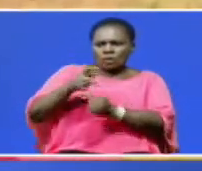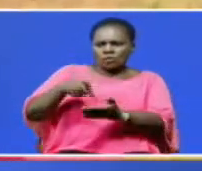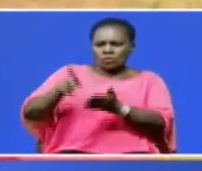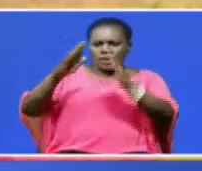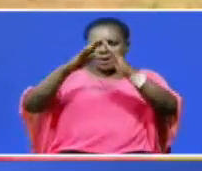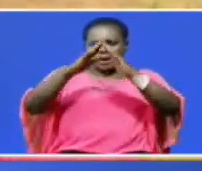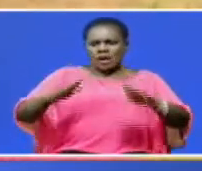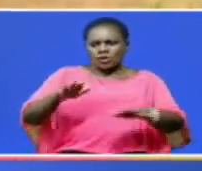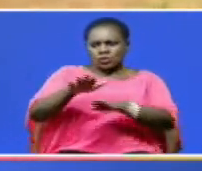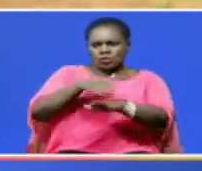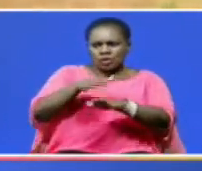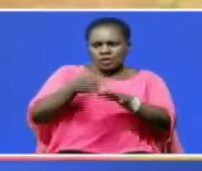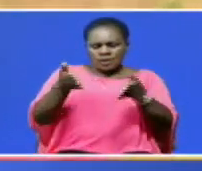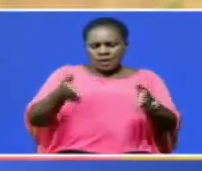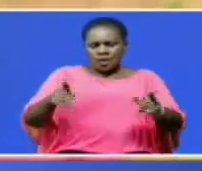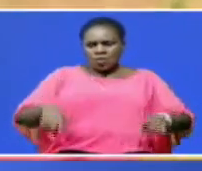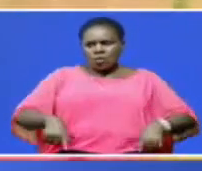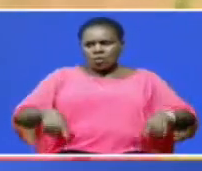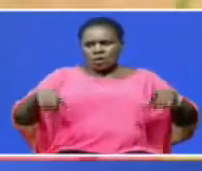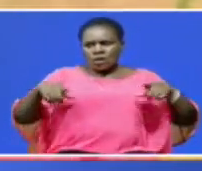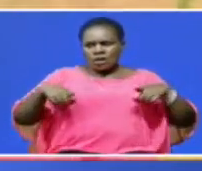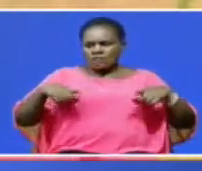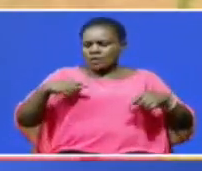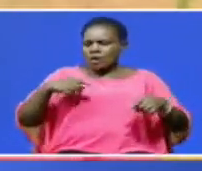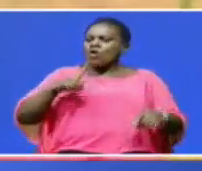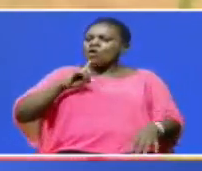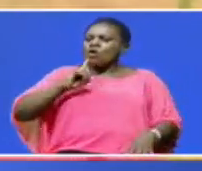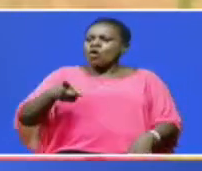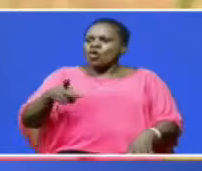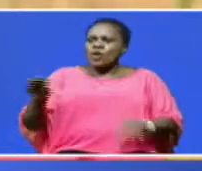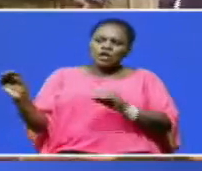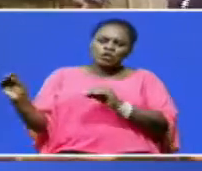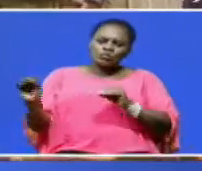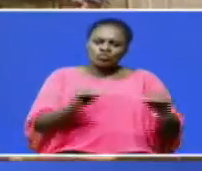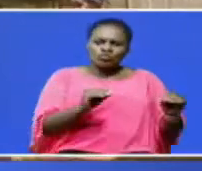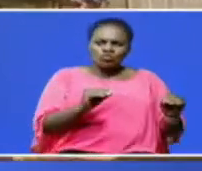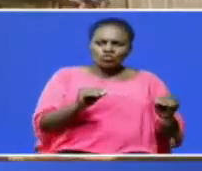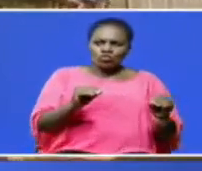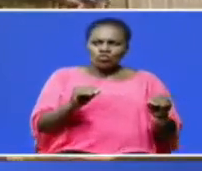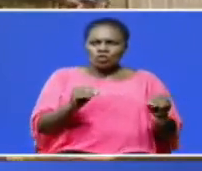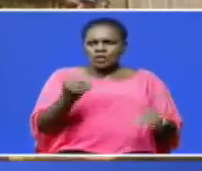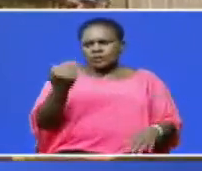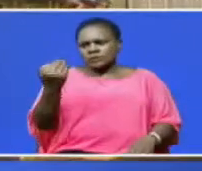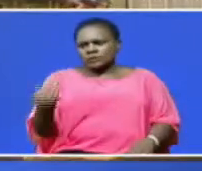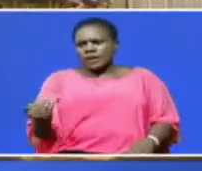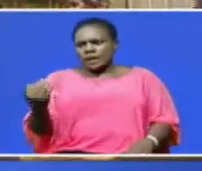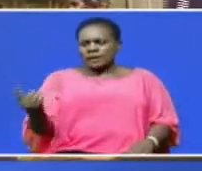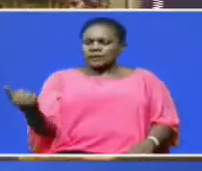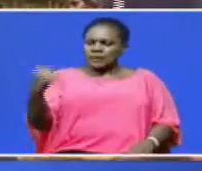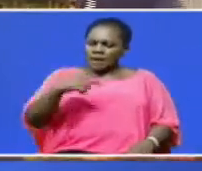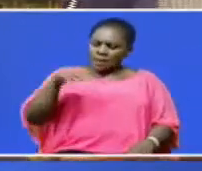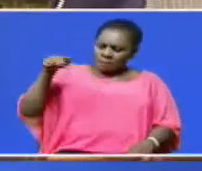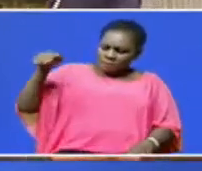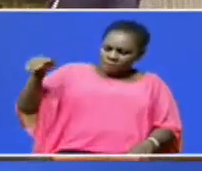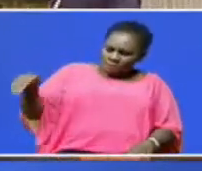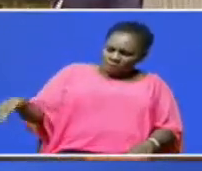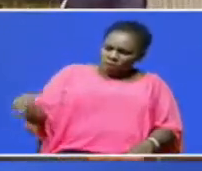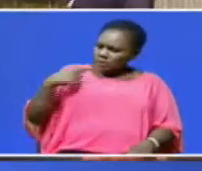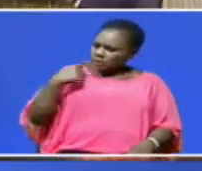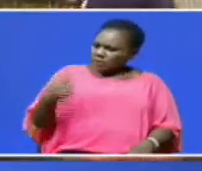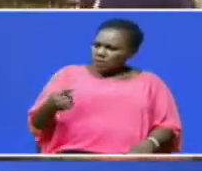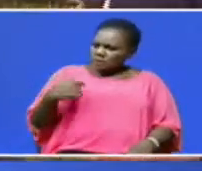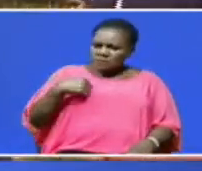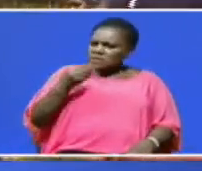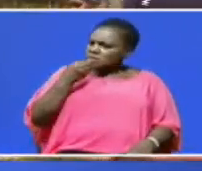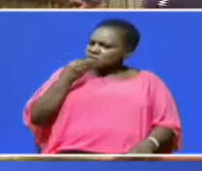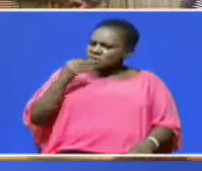pole pole. Sasa hii panye tunaishi, walituambia tuame kwa sababu hatulipi nyumba. Mtoto anakuja asubuhi, anakuambia ticha,